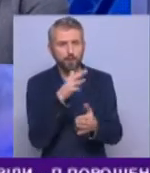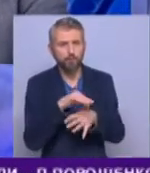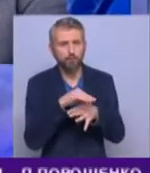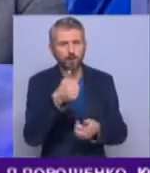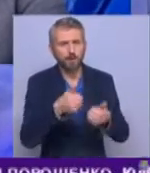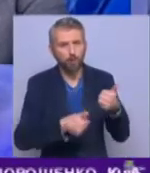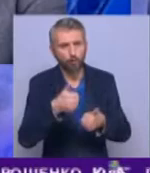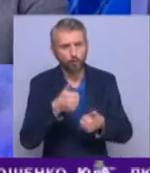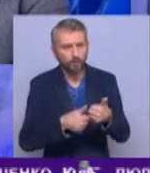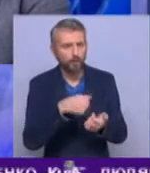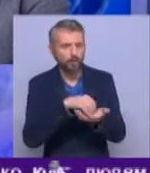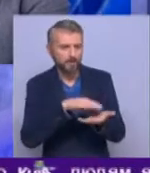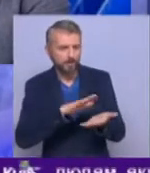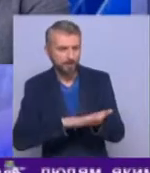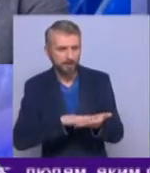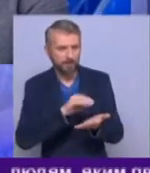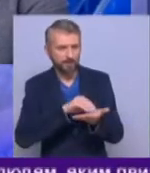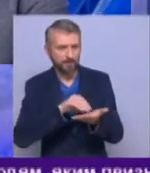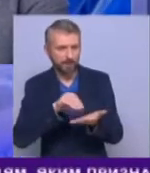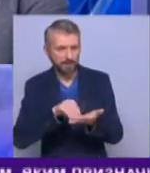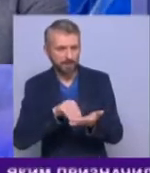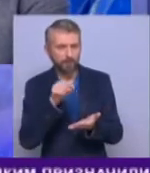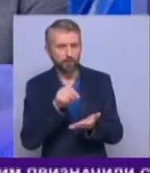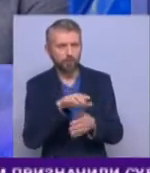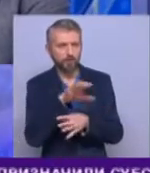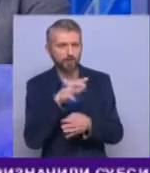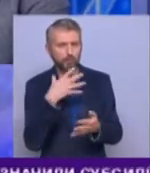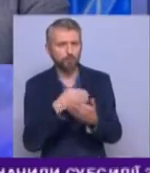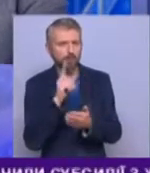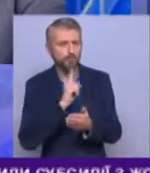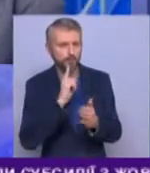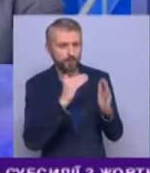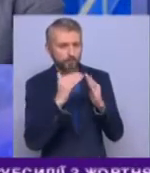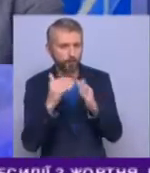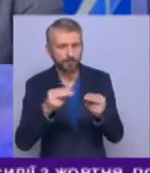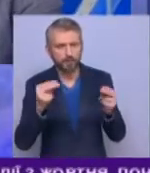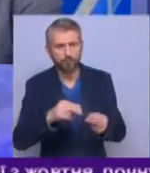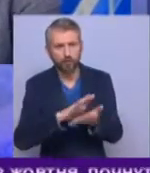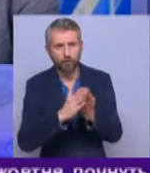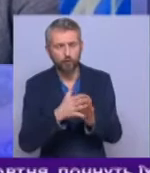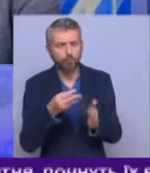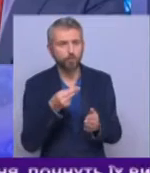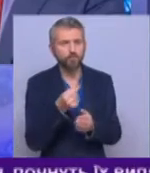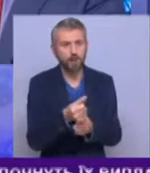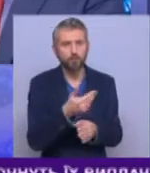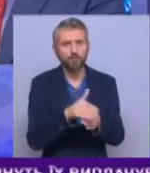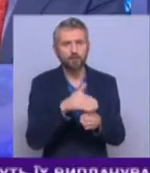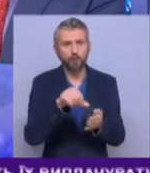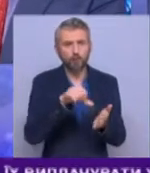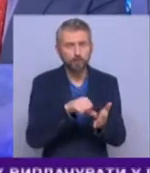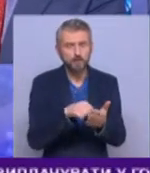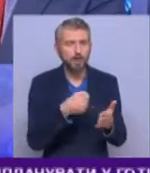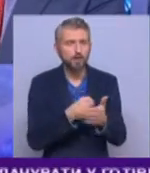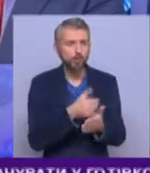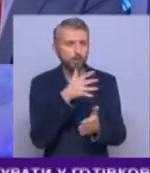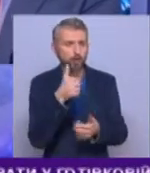конкурсу відмітити на цьому знімку свої тимчасові споруди, заключити договори про сплату пайової участі і до моменту